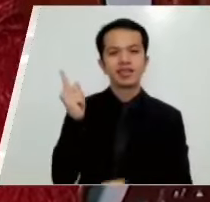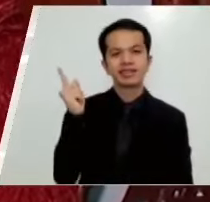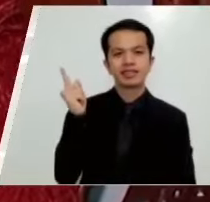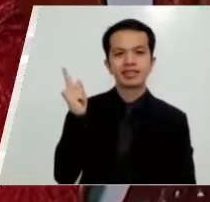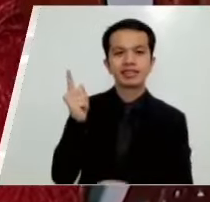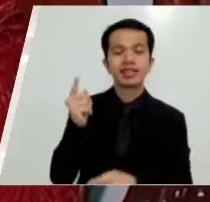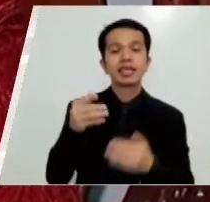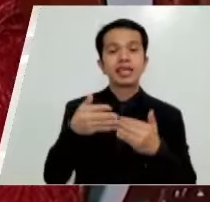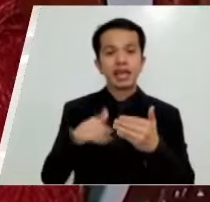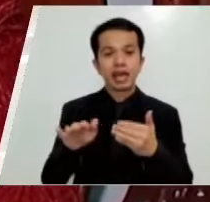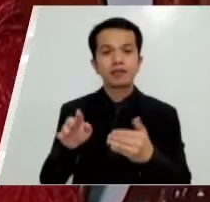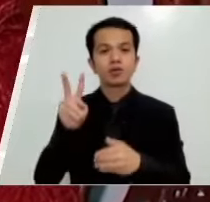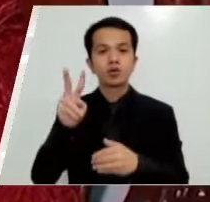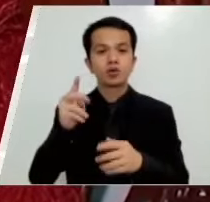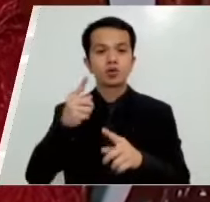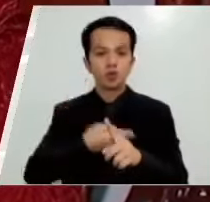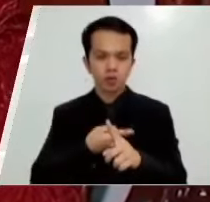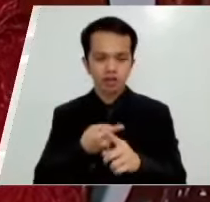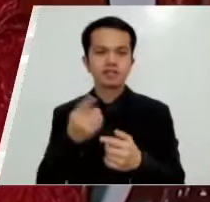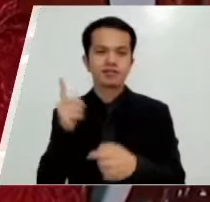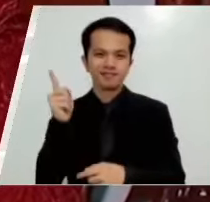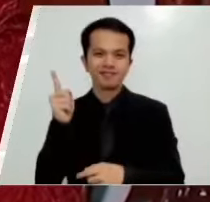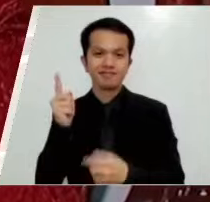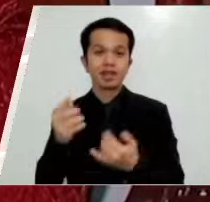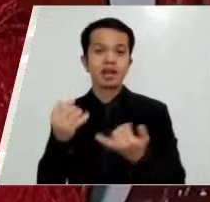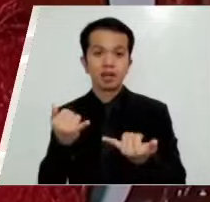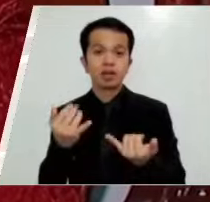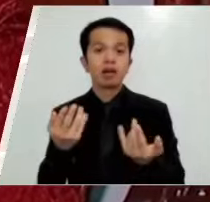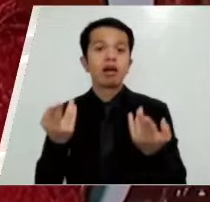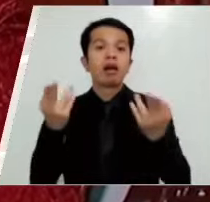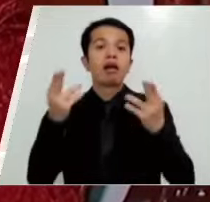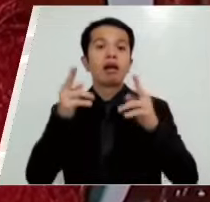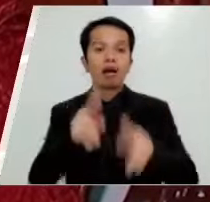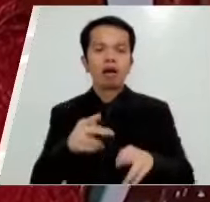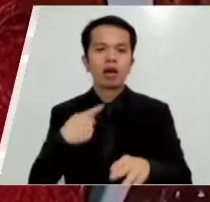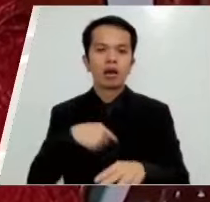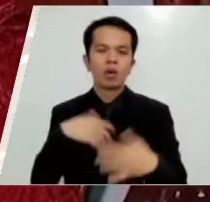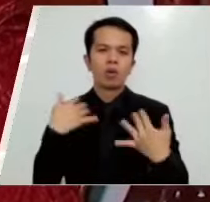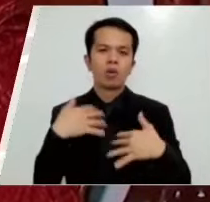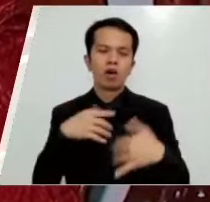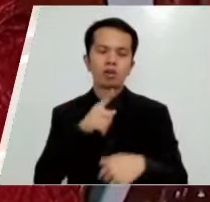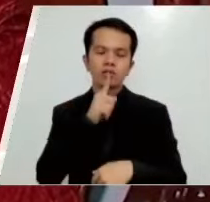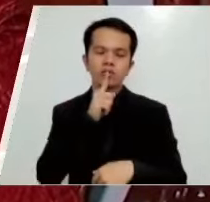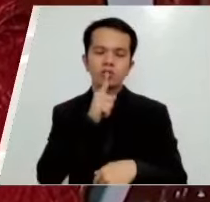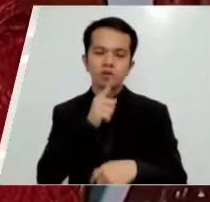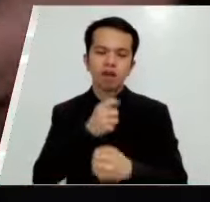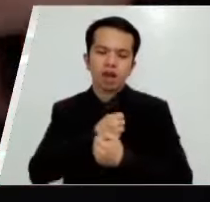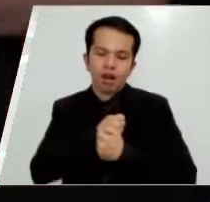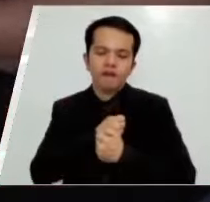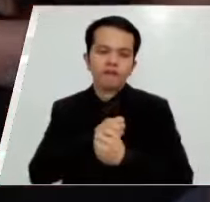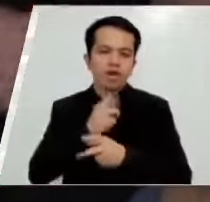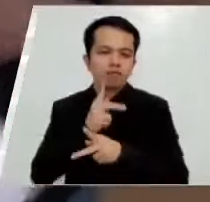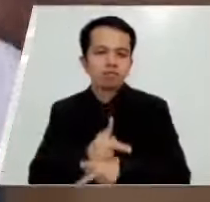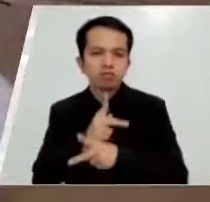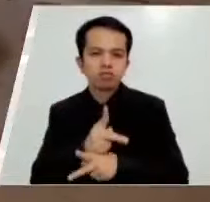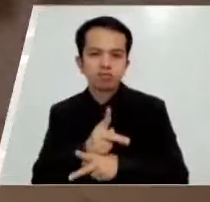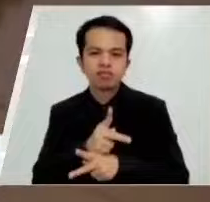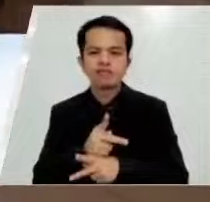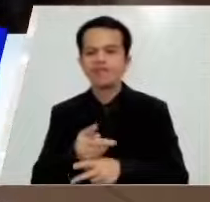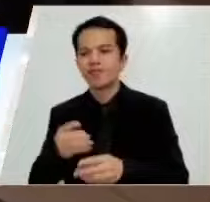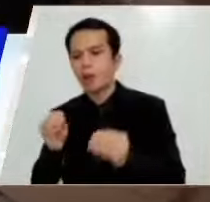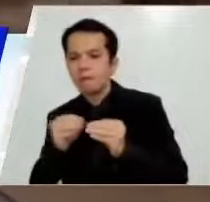siya. Tapos hanggang sa na-inlove na ako sa kanilang dalawa, dumami sila ng dumami. Talaga raw